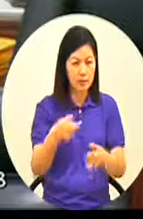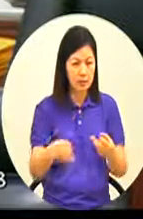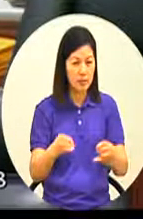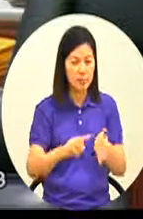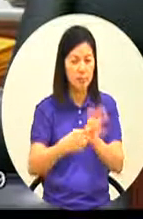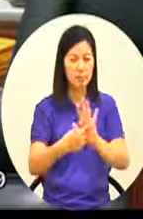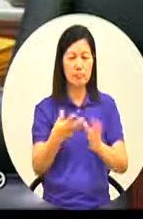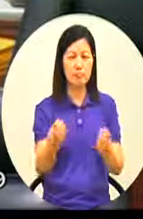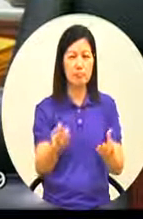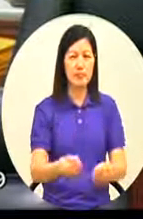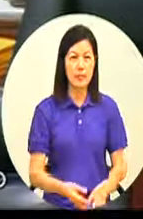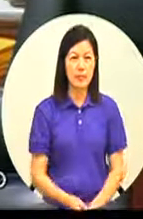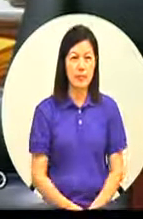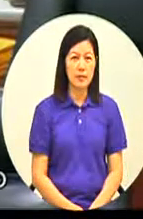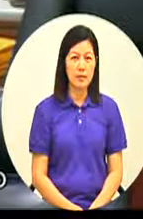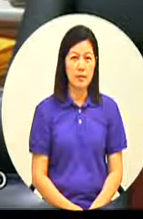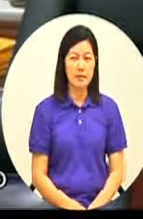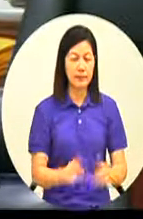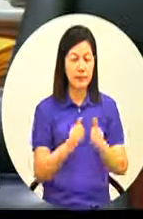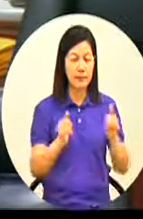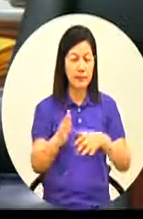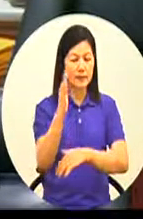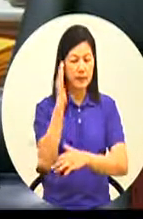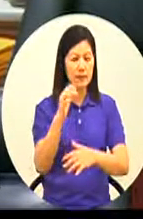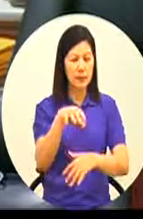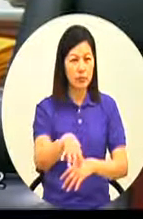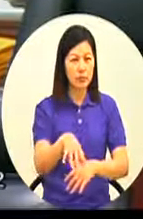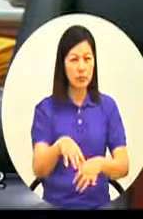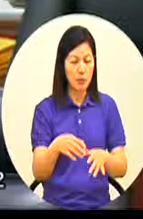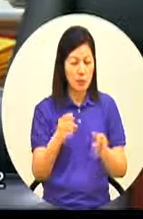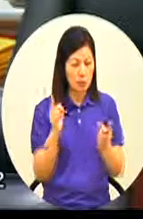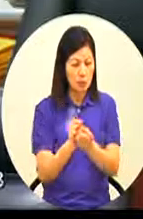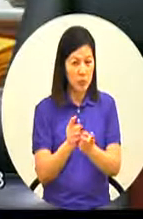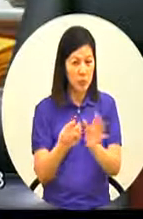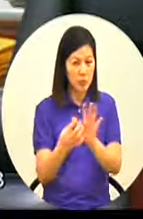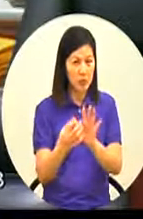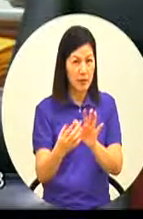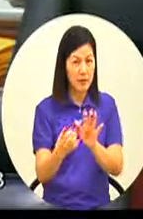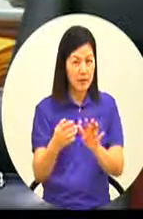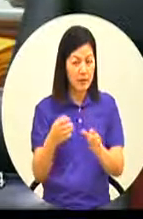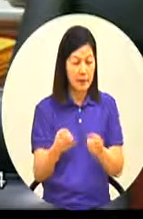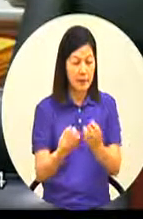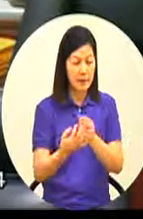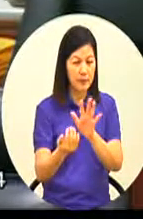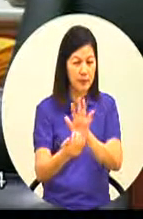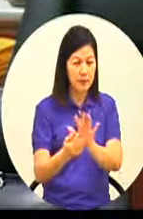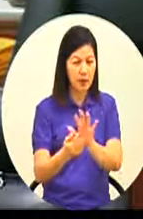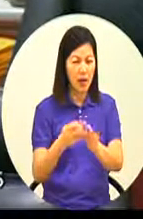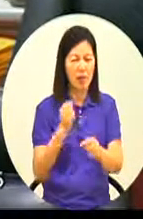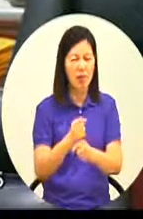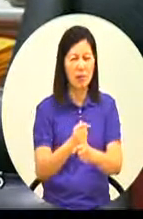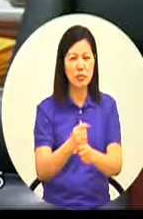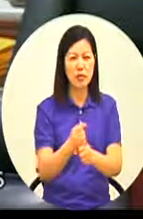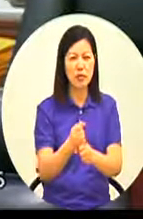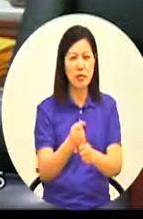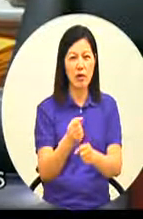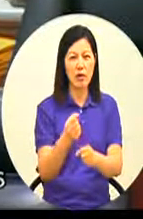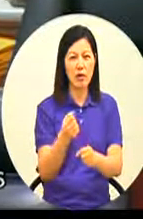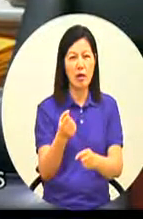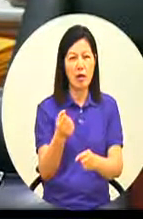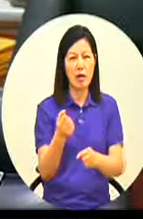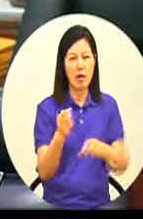哦。那像民政局对防灾的部分哦，都只有。做到只有好像防灾部分只